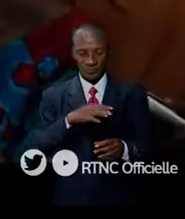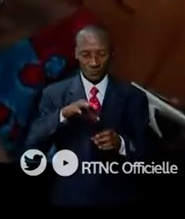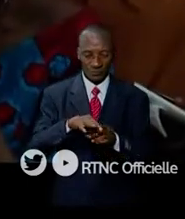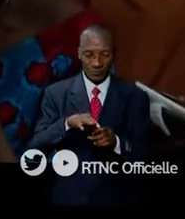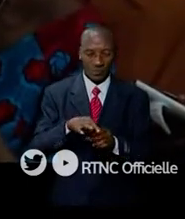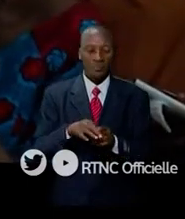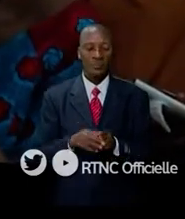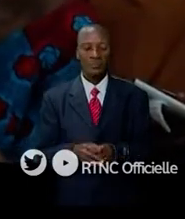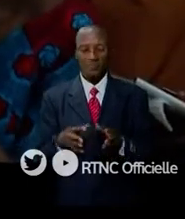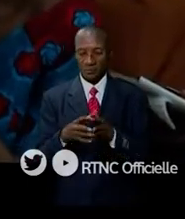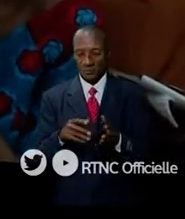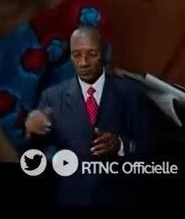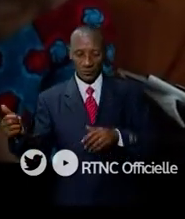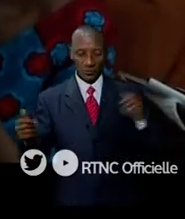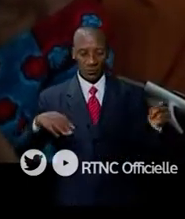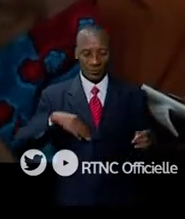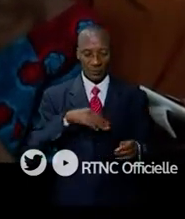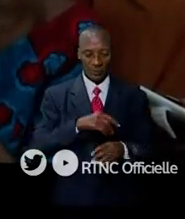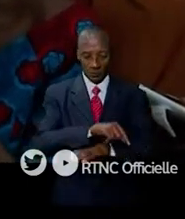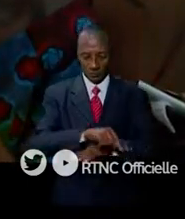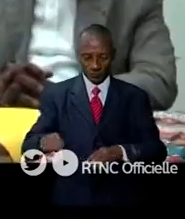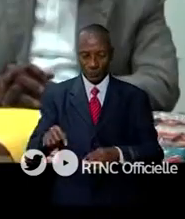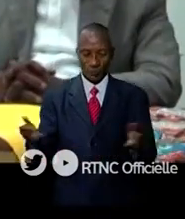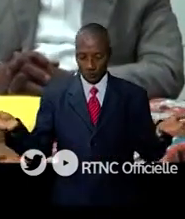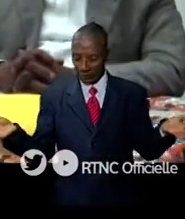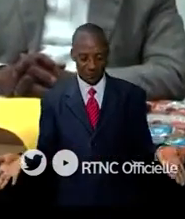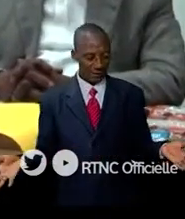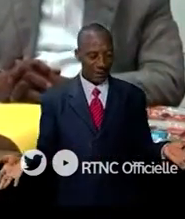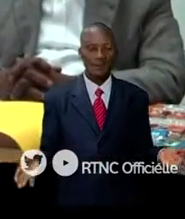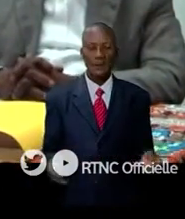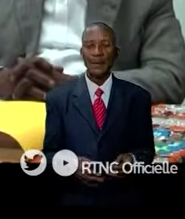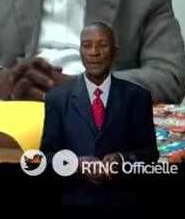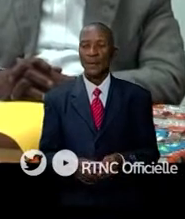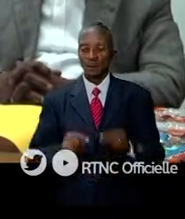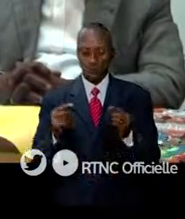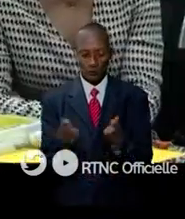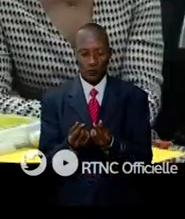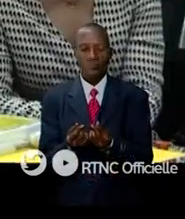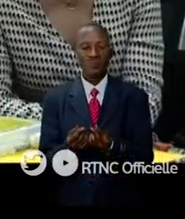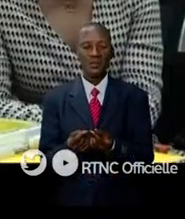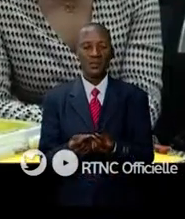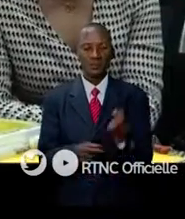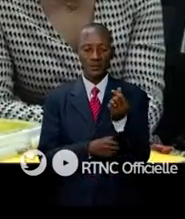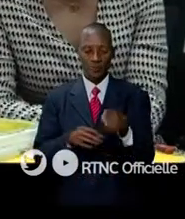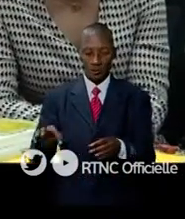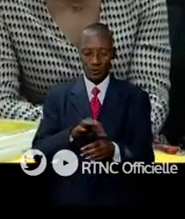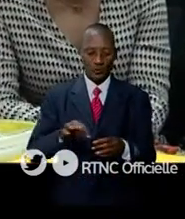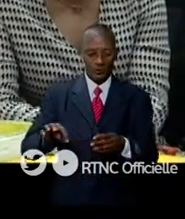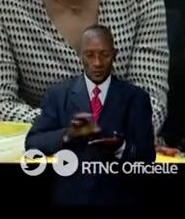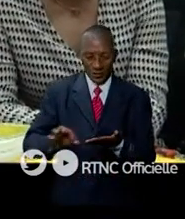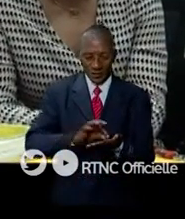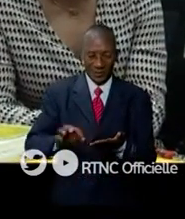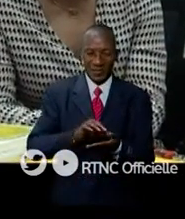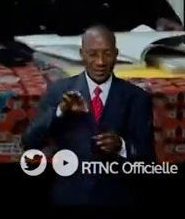Nangaye-Belou, qui était entouré de quelques membres du bureau de la centrale électorale, le collectif des signataires de l'appel du 11 juillet pour un consensus national